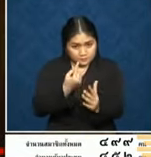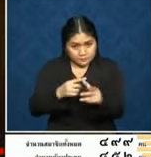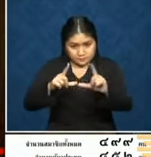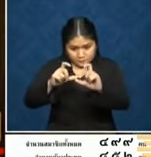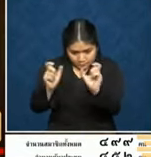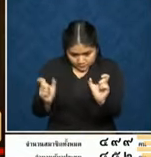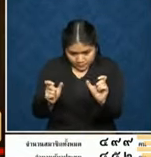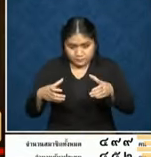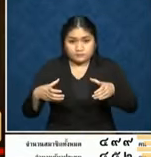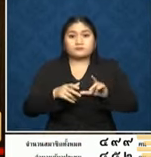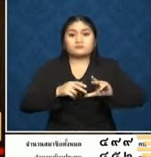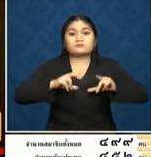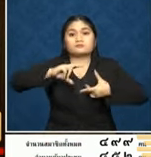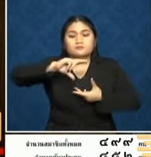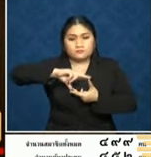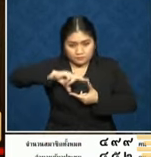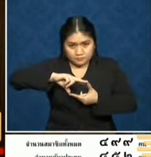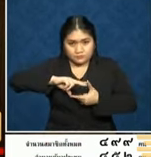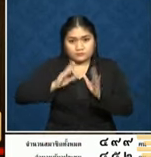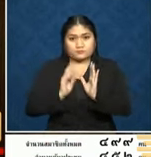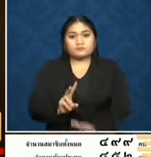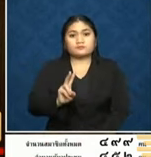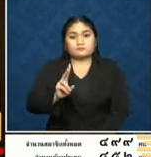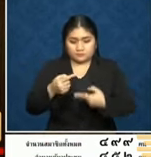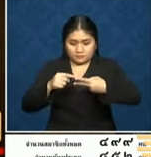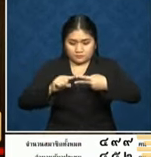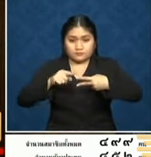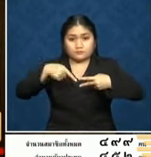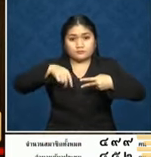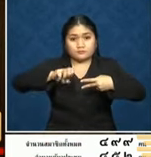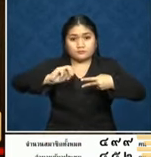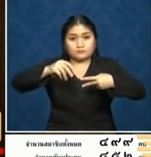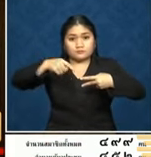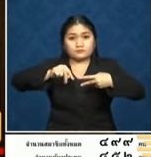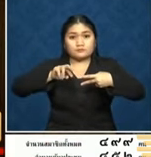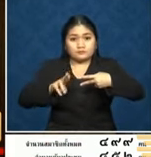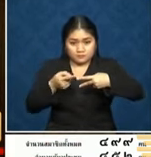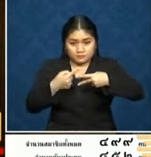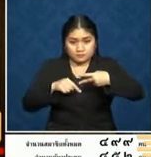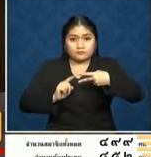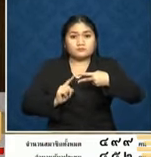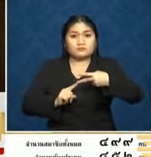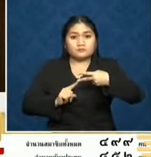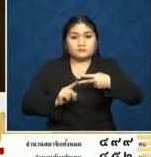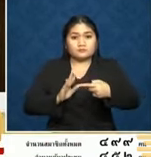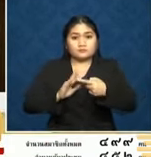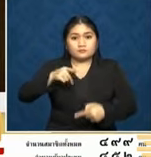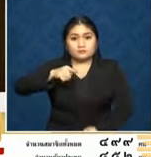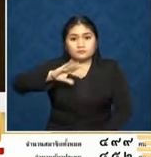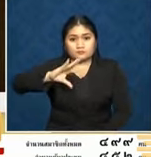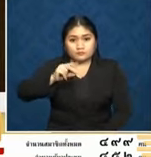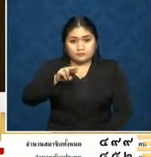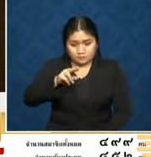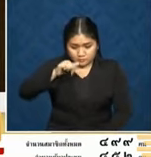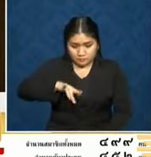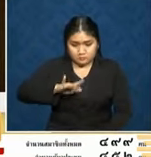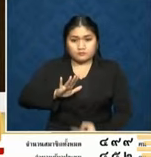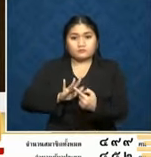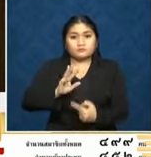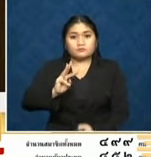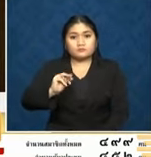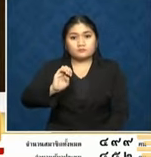ของพรรคพลังประชารัฐ2ท่านขอเสนอ1ท่านพิมพรพรพุทธิพันธ์2ท่านเพชรภูมิอาพรรัตน์ขอผู้รับ